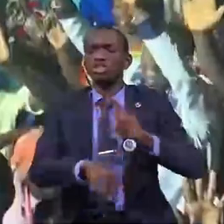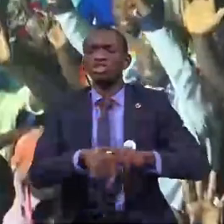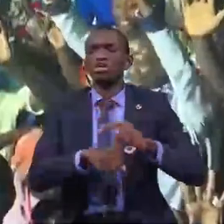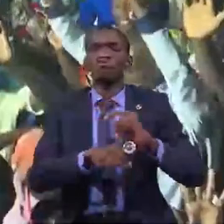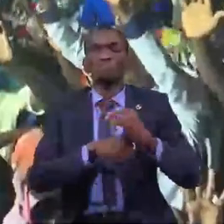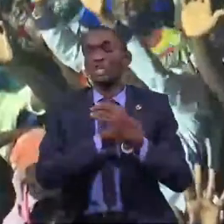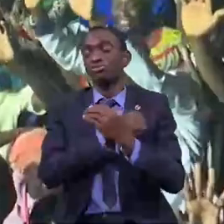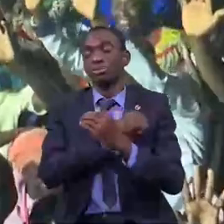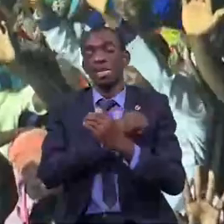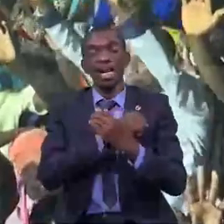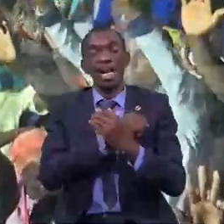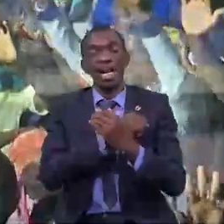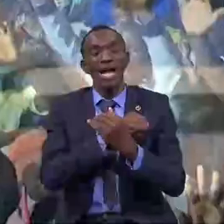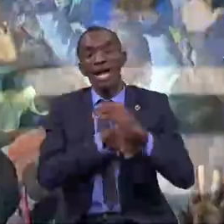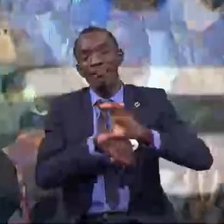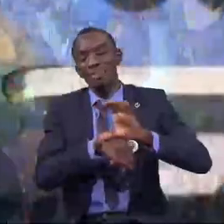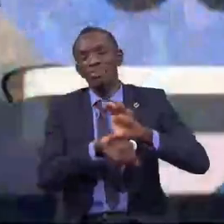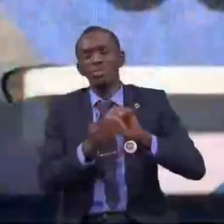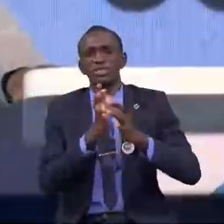Bénis la nation du Cameroun.